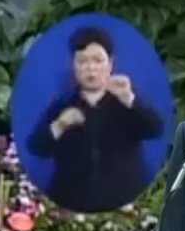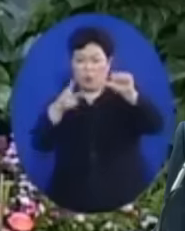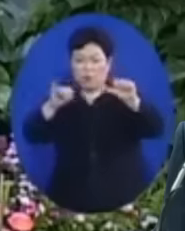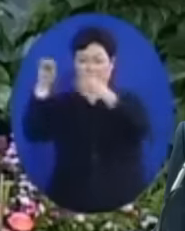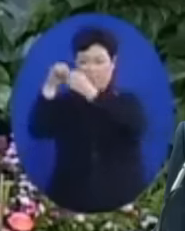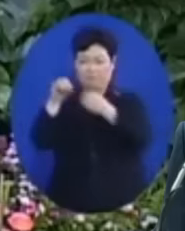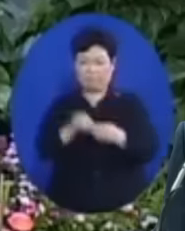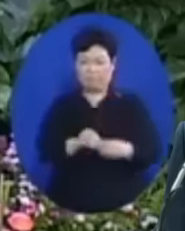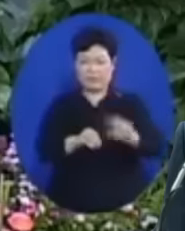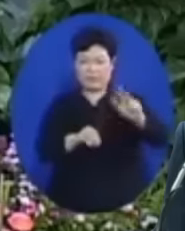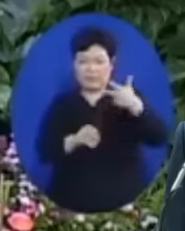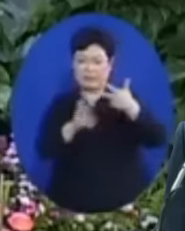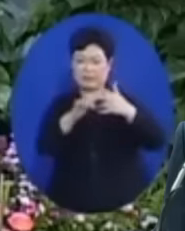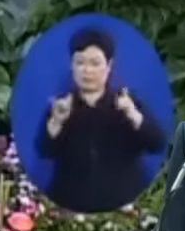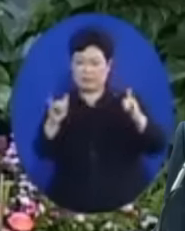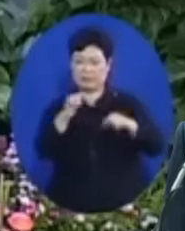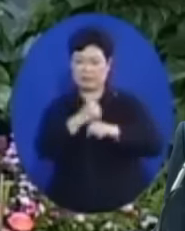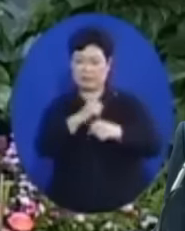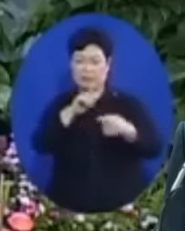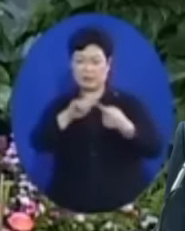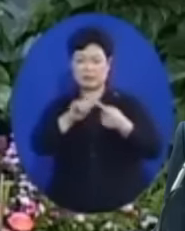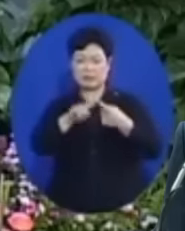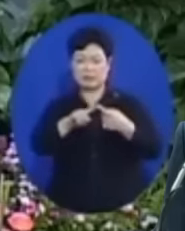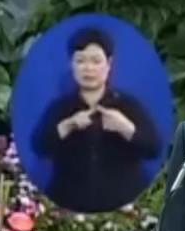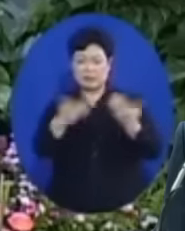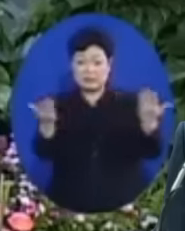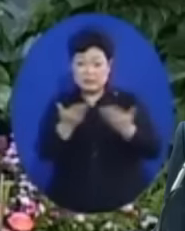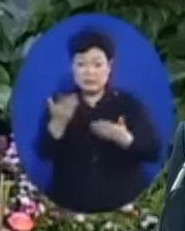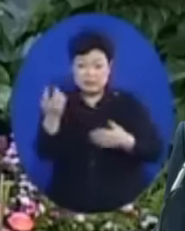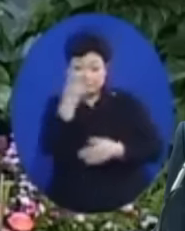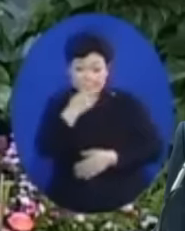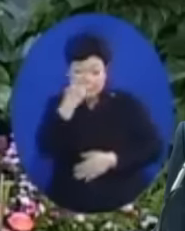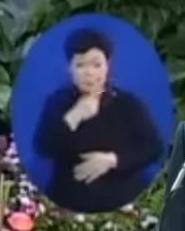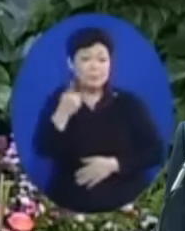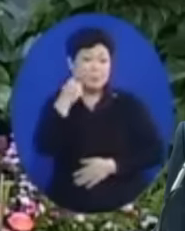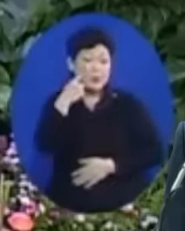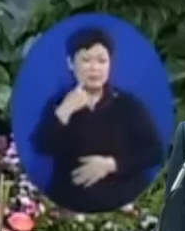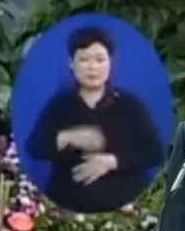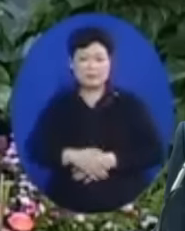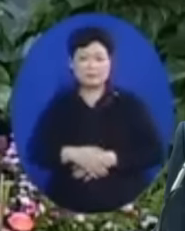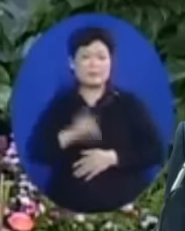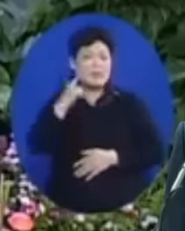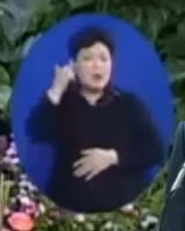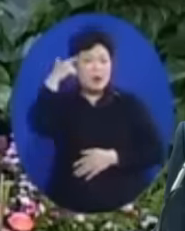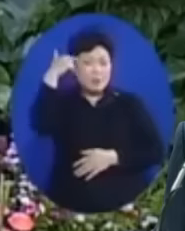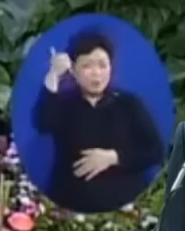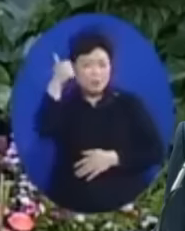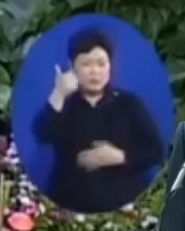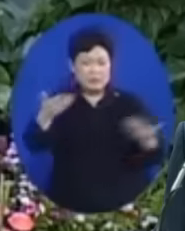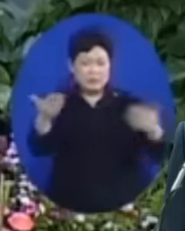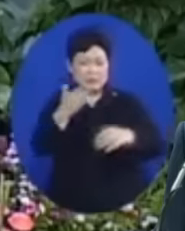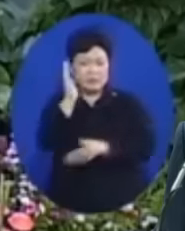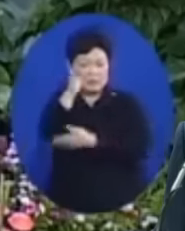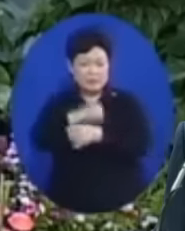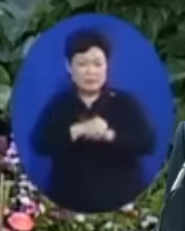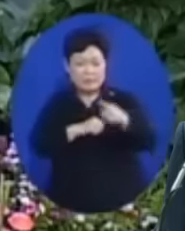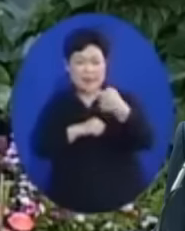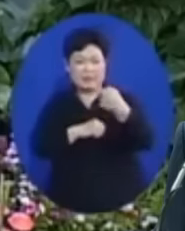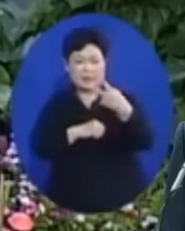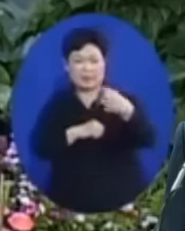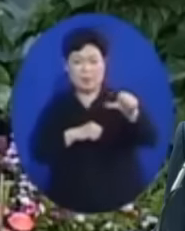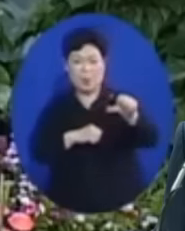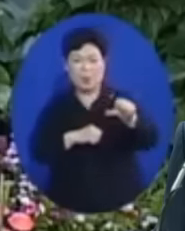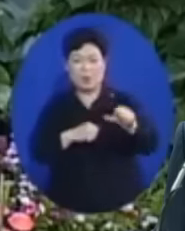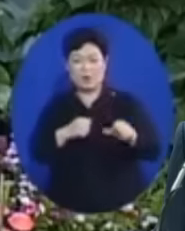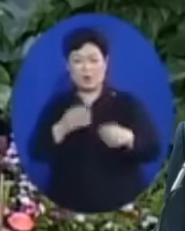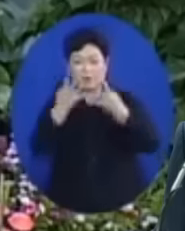후손이 약 700명이 어떻게 살고 있는가 직업을 조사해 보았더니 목사로 시무하는 사람이 125명,